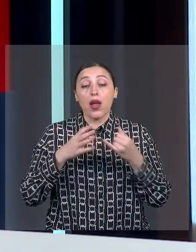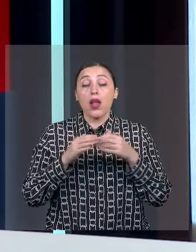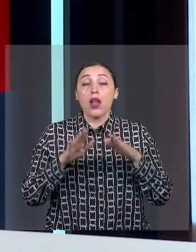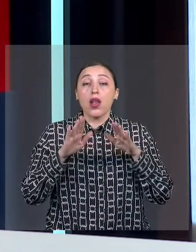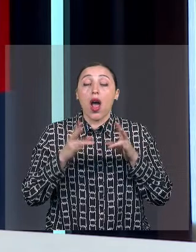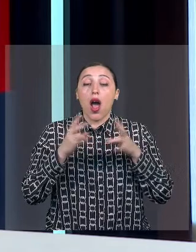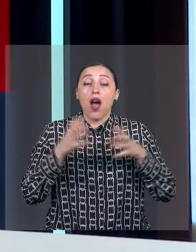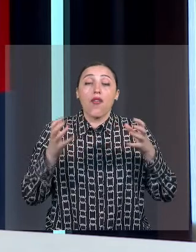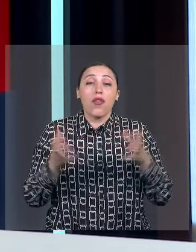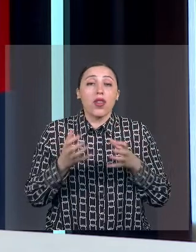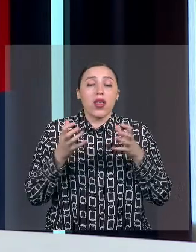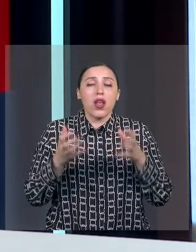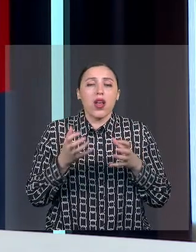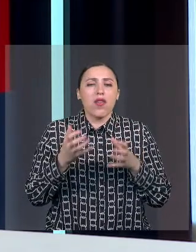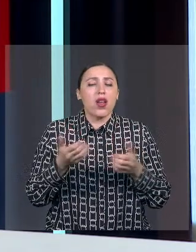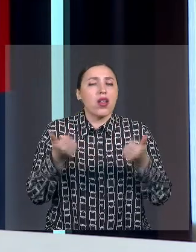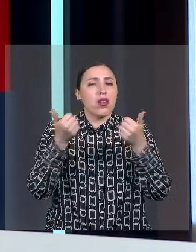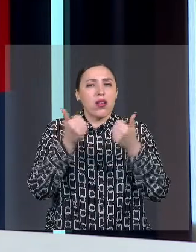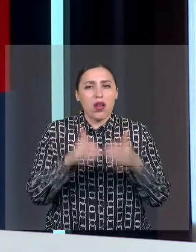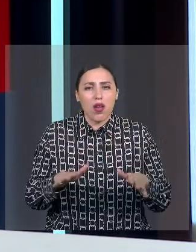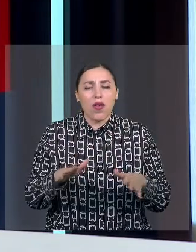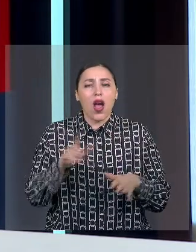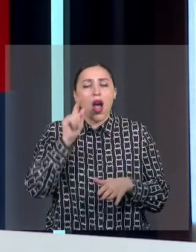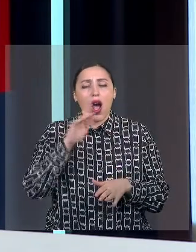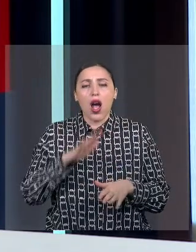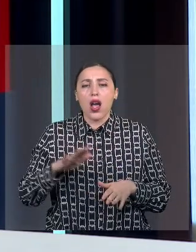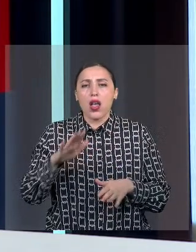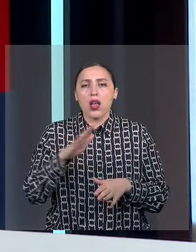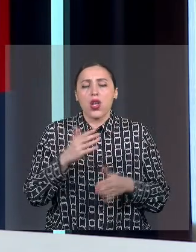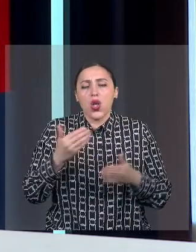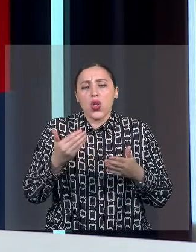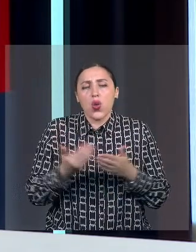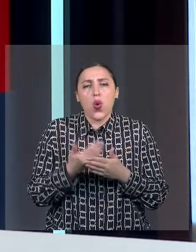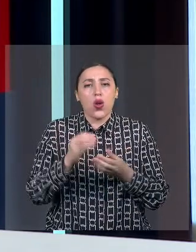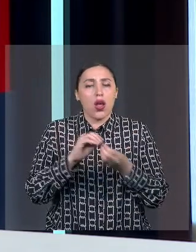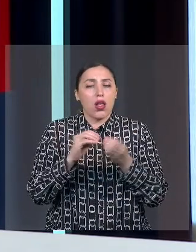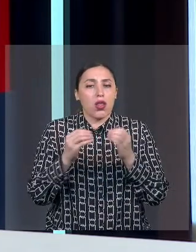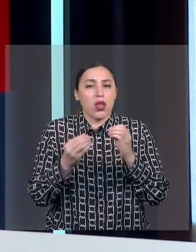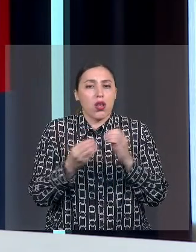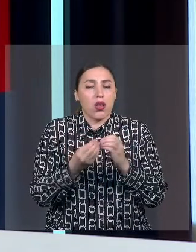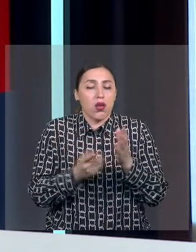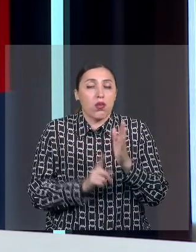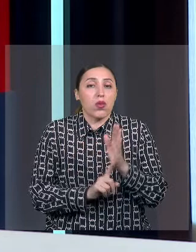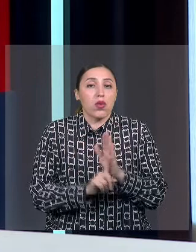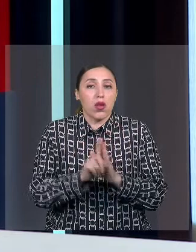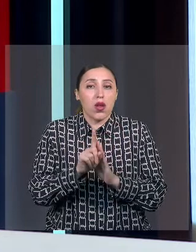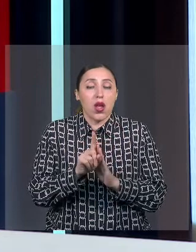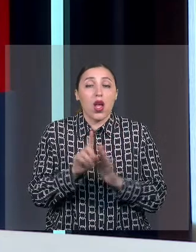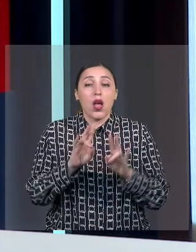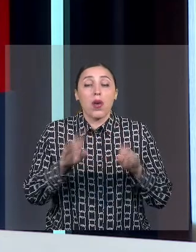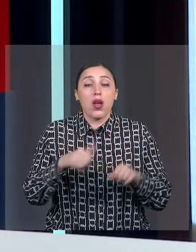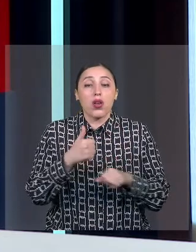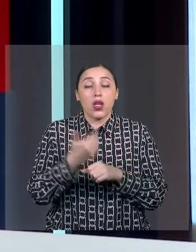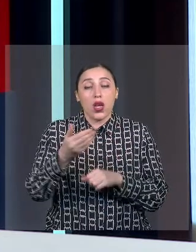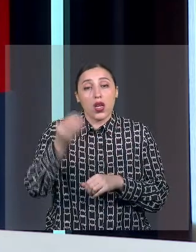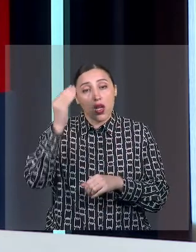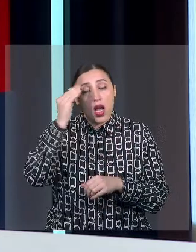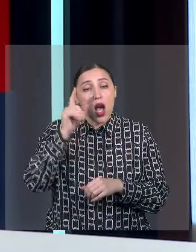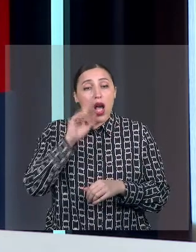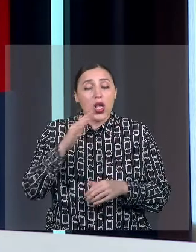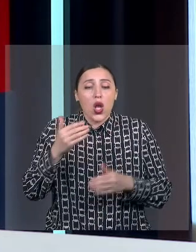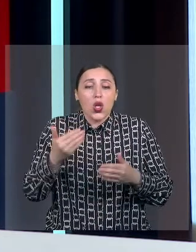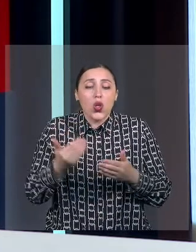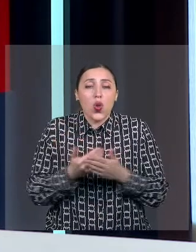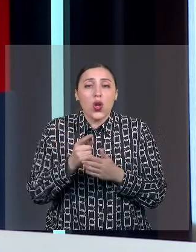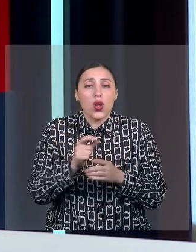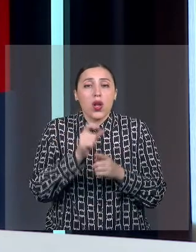անվտանգության համակարգերը դեֆորմացվել են և Հայաստանն առերեսվում է նոր մարտահրավերների։ Ըստ Փաշինյանի, Հայաստանը պետք է նոր